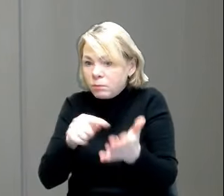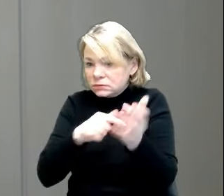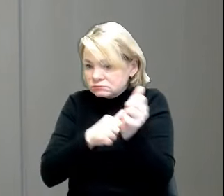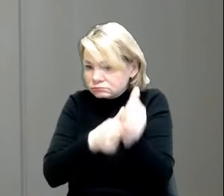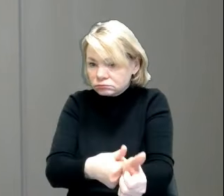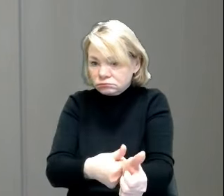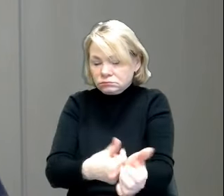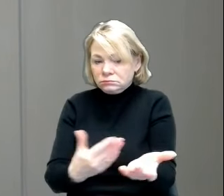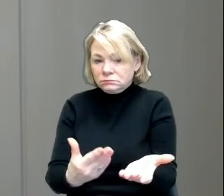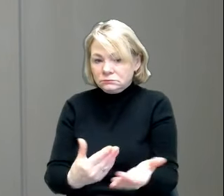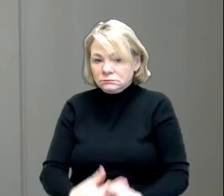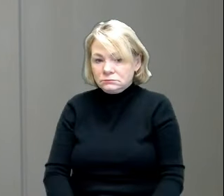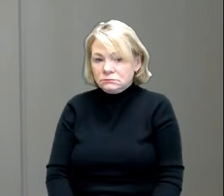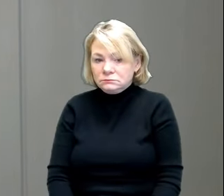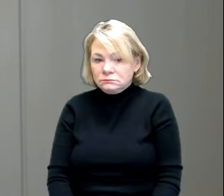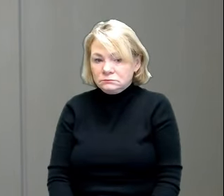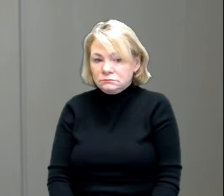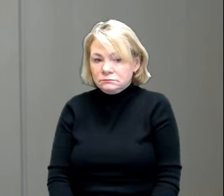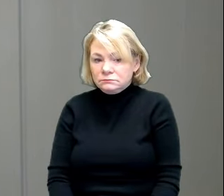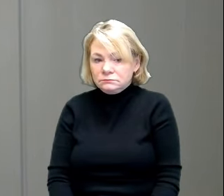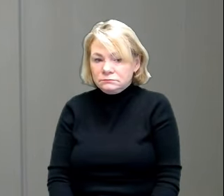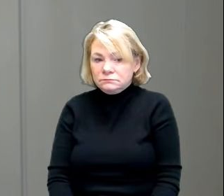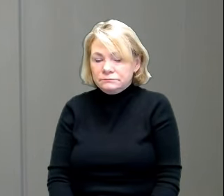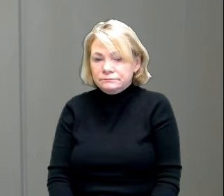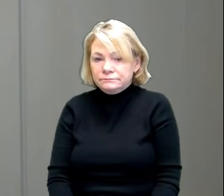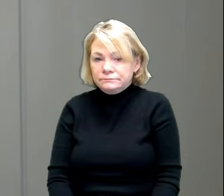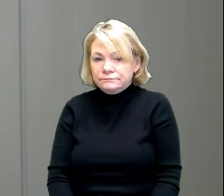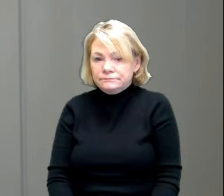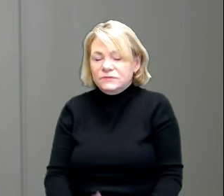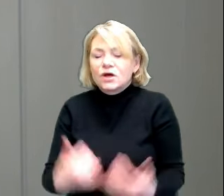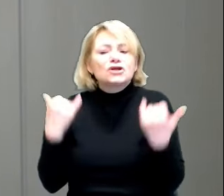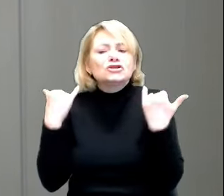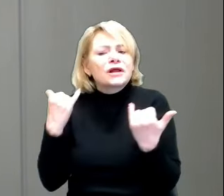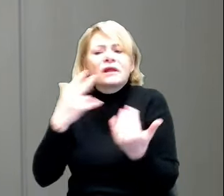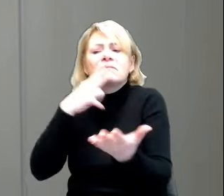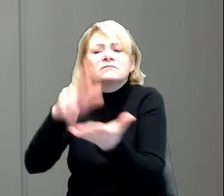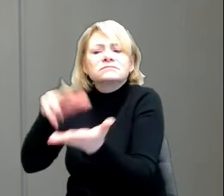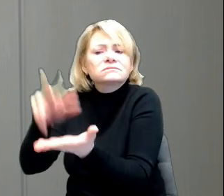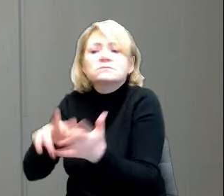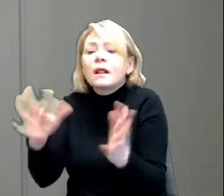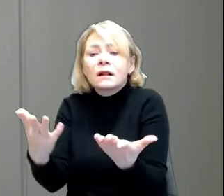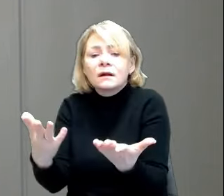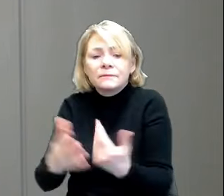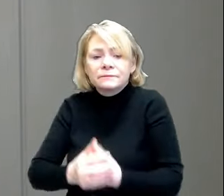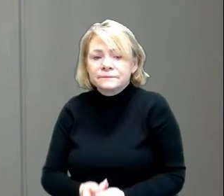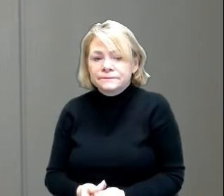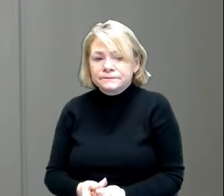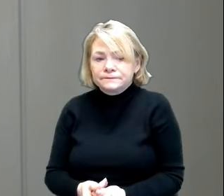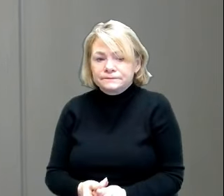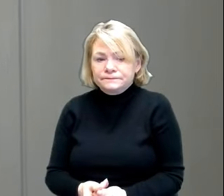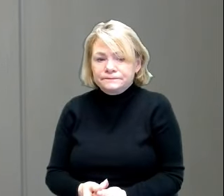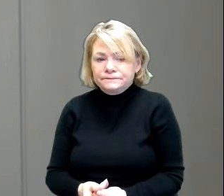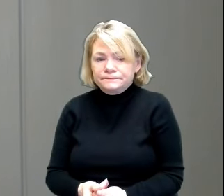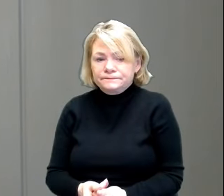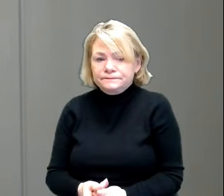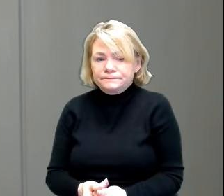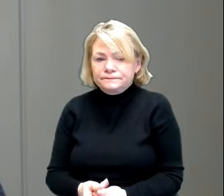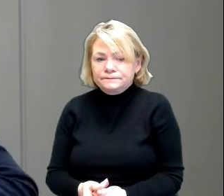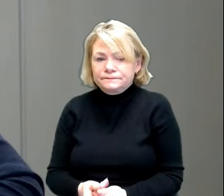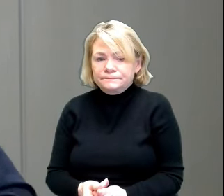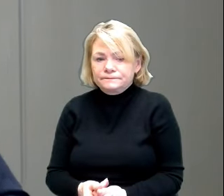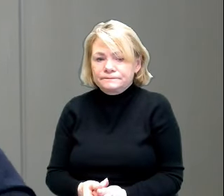vadovautis ką ką šiandien tvirtinat turbūt nelabai kas